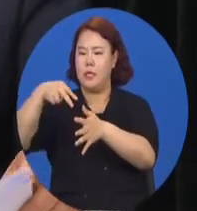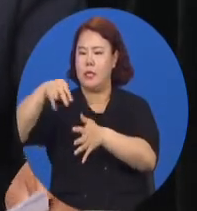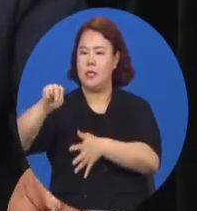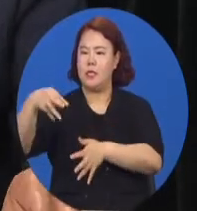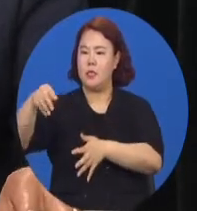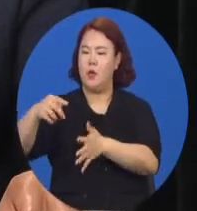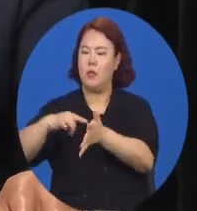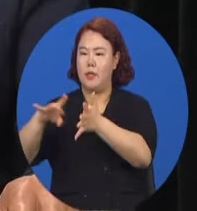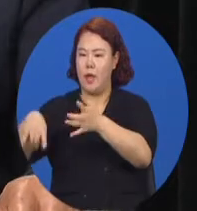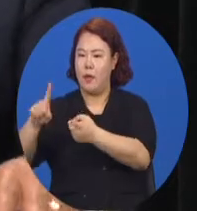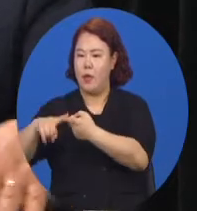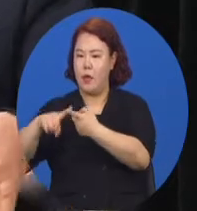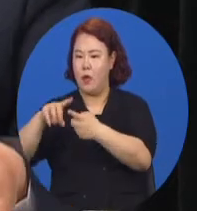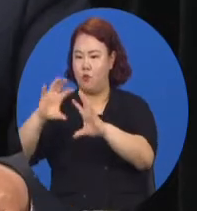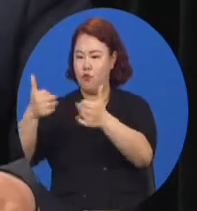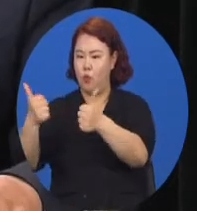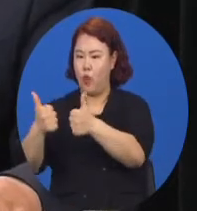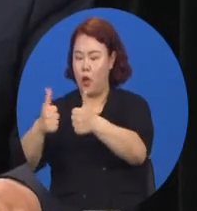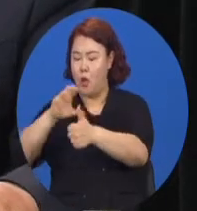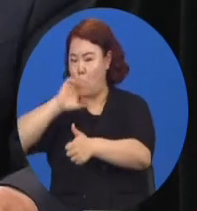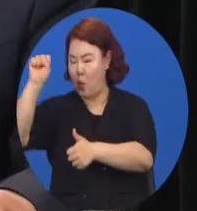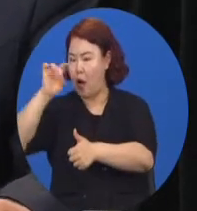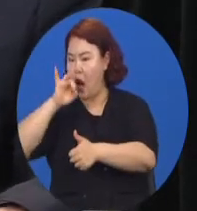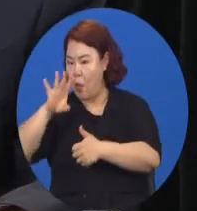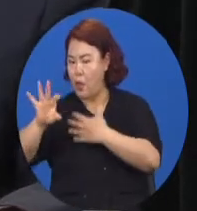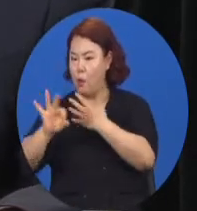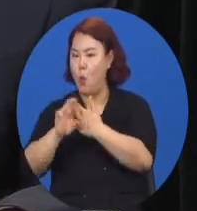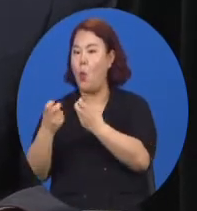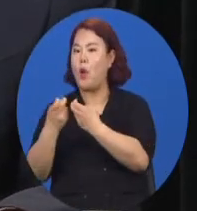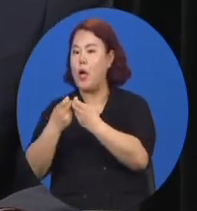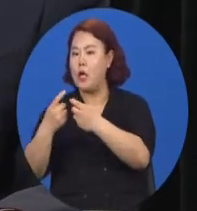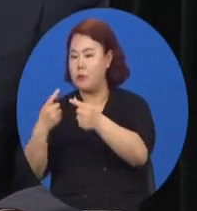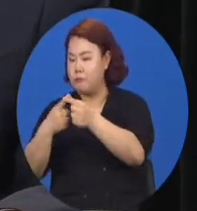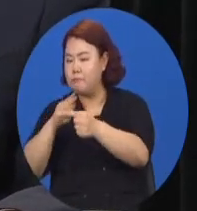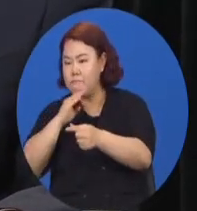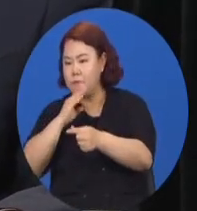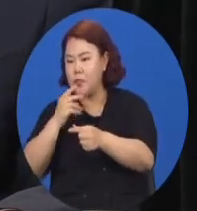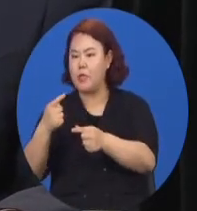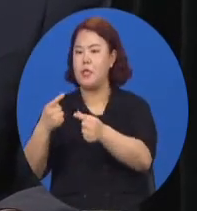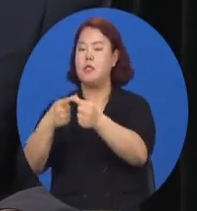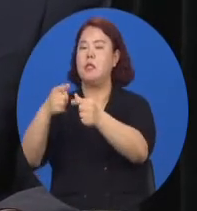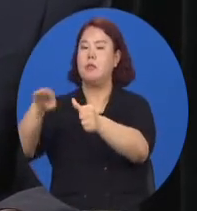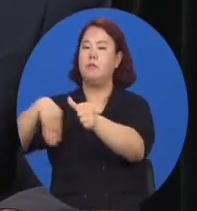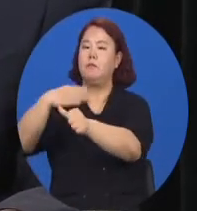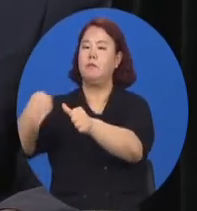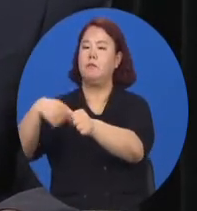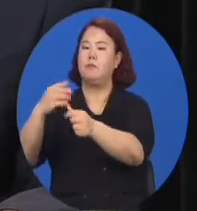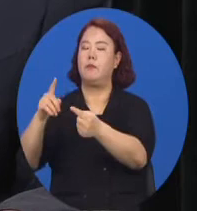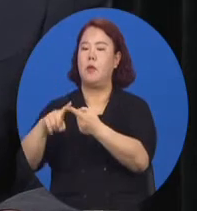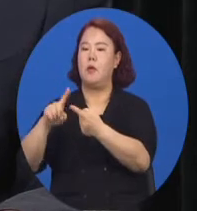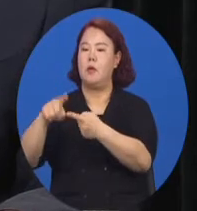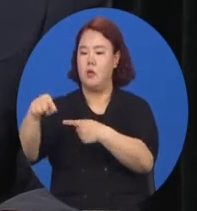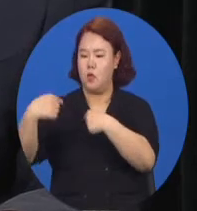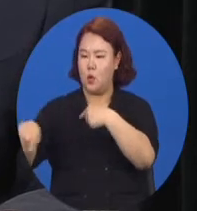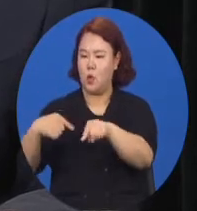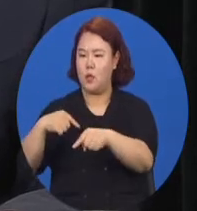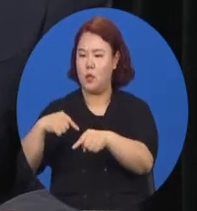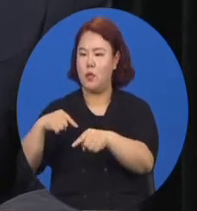경우에 이걸 어떻게 하겠냐 이런 질문 하나 하신 거 하고요. 그 부분은 제가 이것이 이제 정치적으로 물론